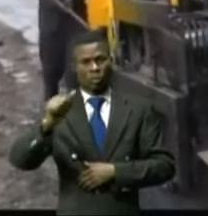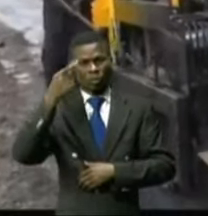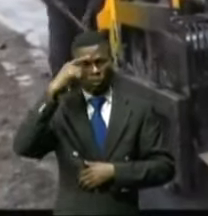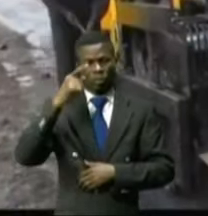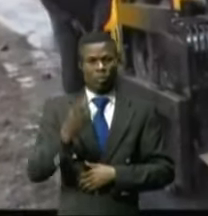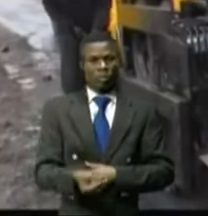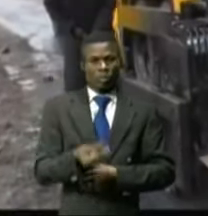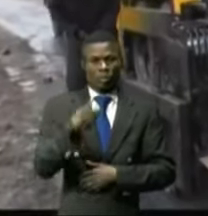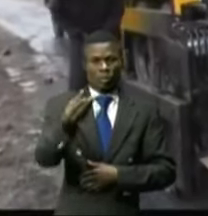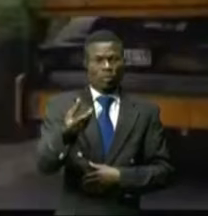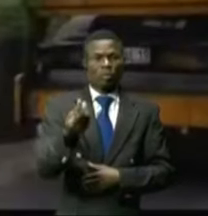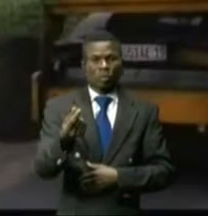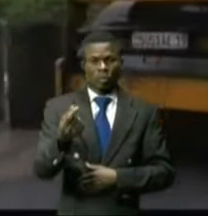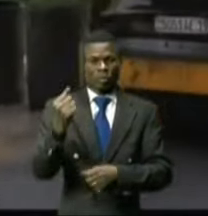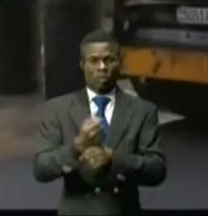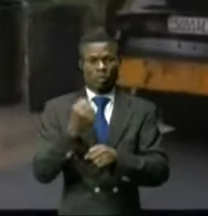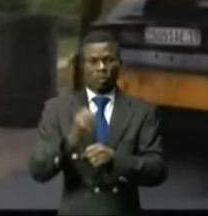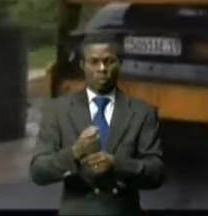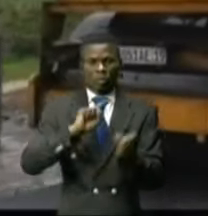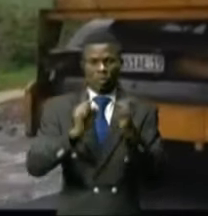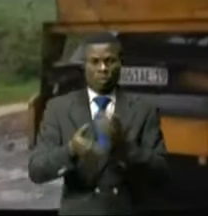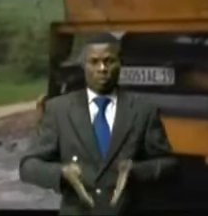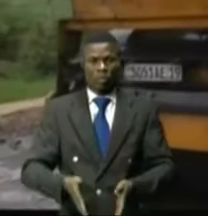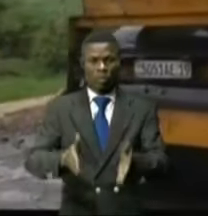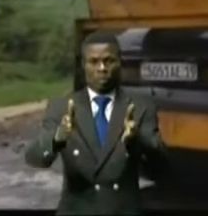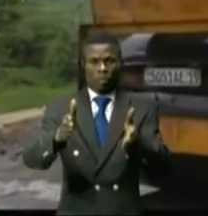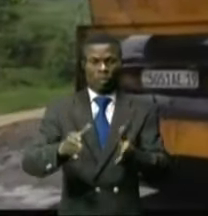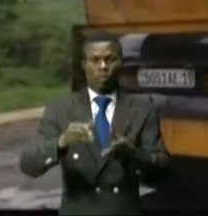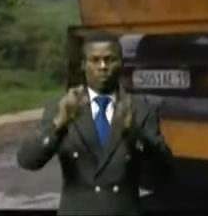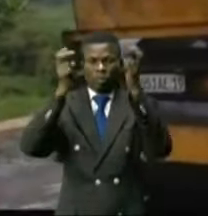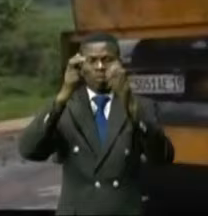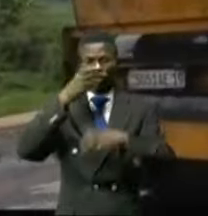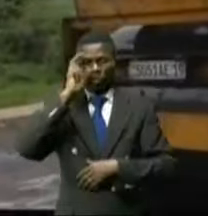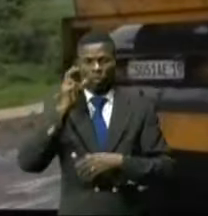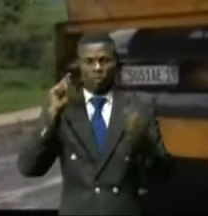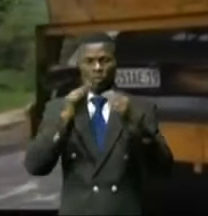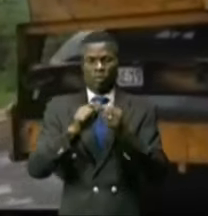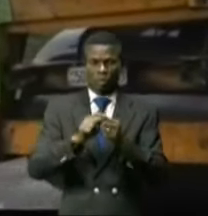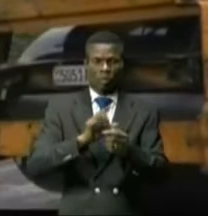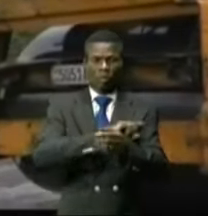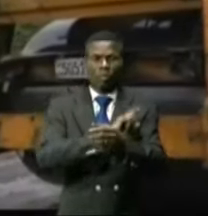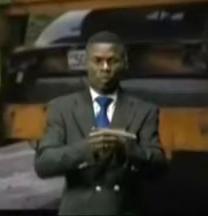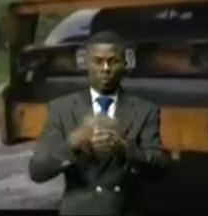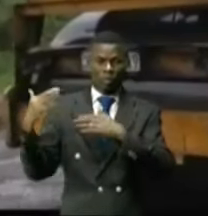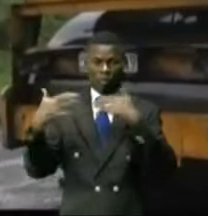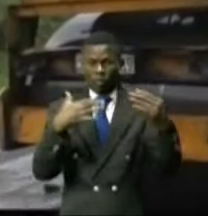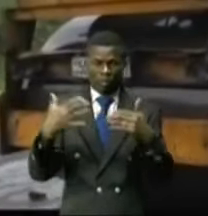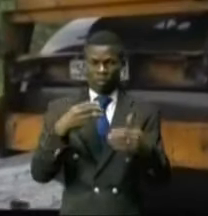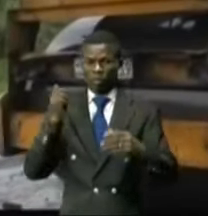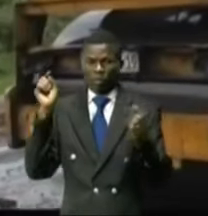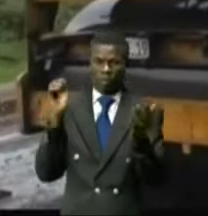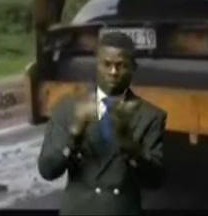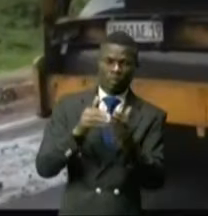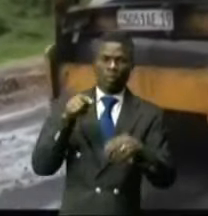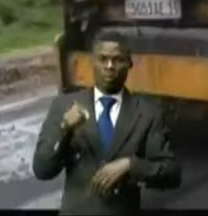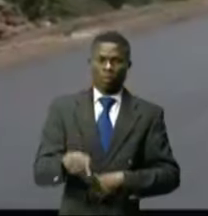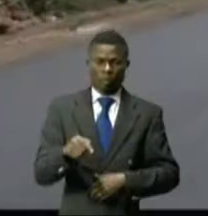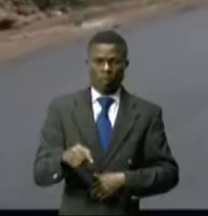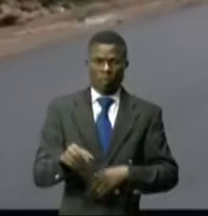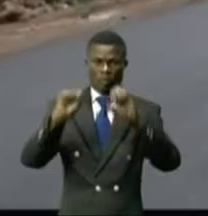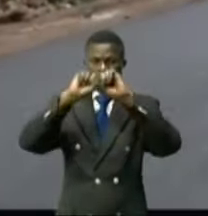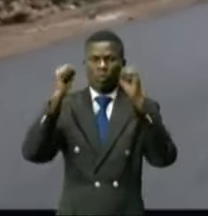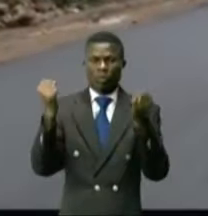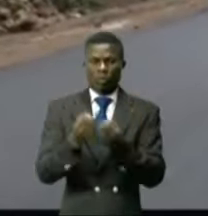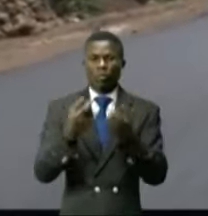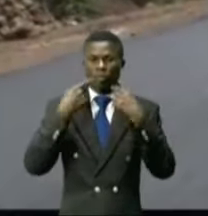le financement des travaux de la modernisation des voiries de Bukavu et de Goma, malgré la guerre imposée au pays. SOCOC